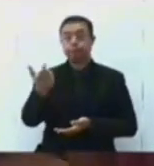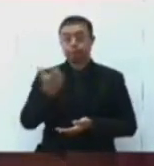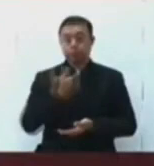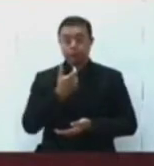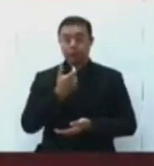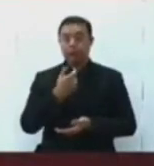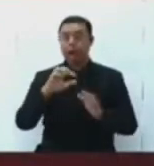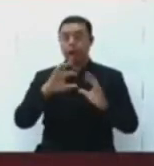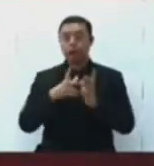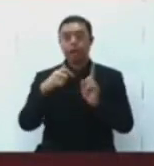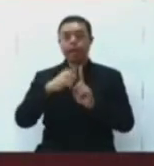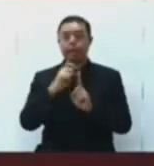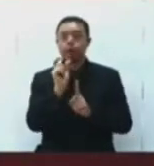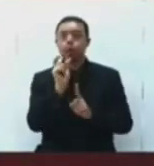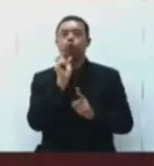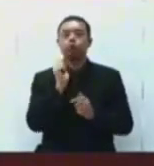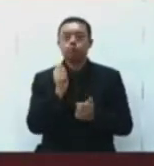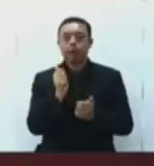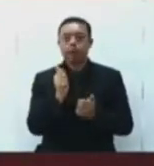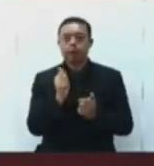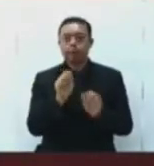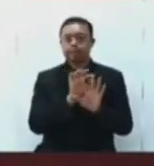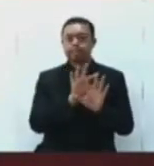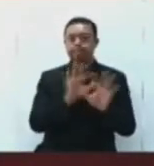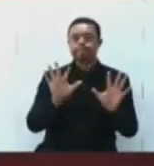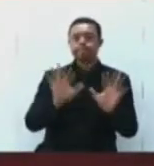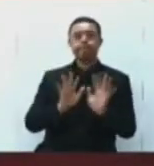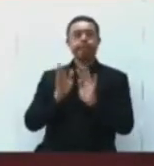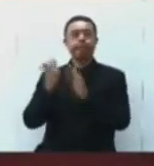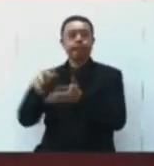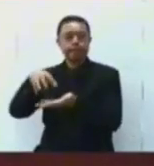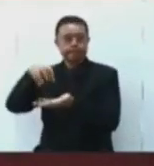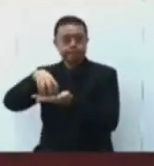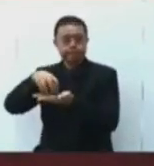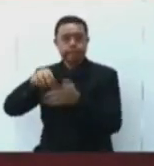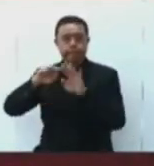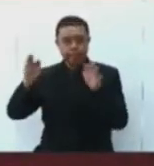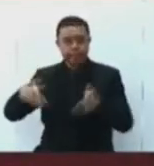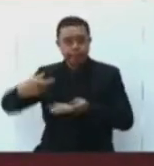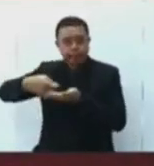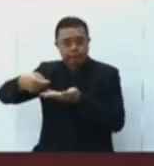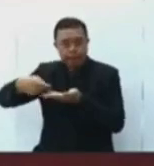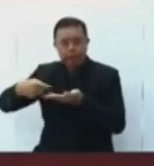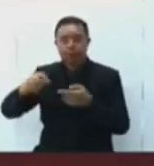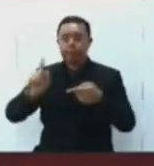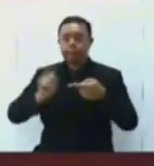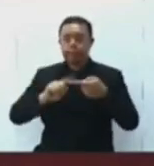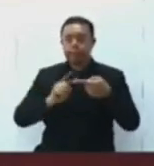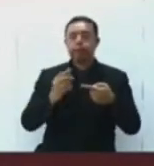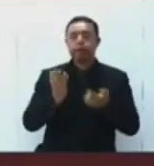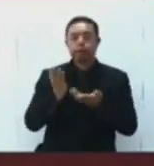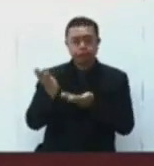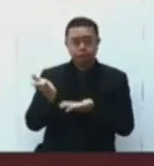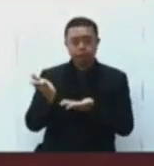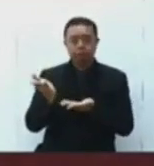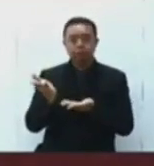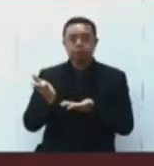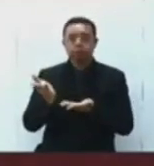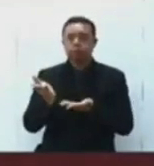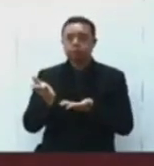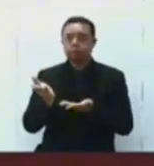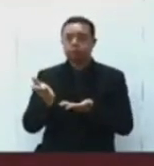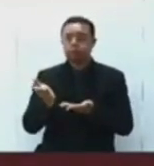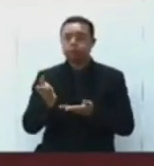kami mengundang para anggota KPU untukandangani menandatangani berita acara yang pertama kami